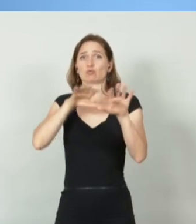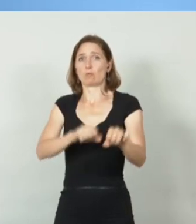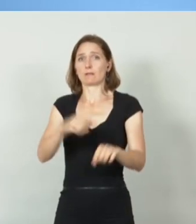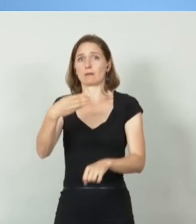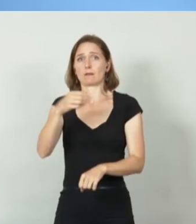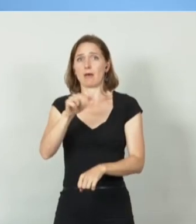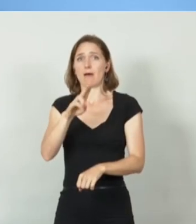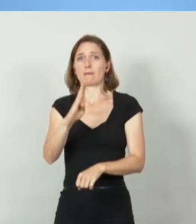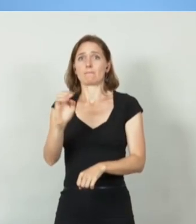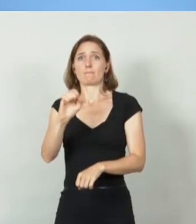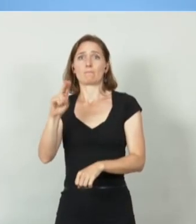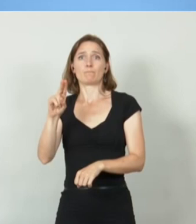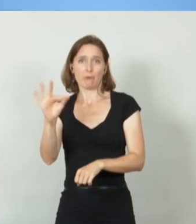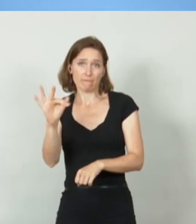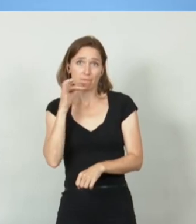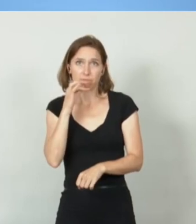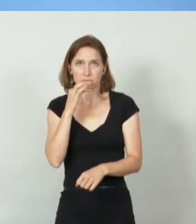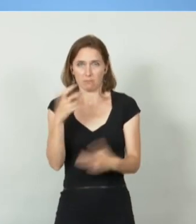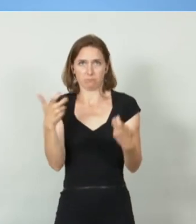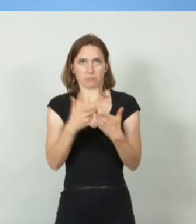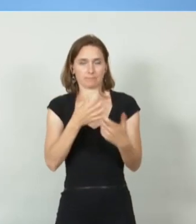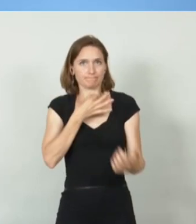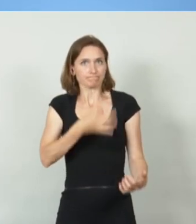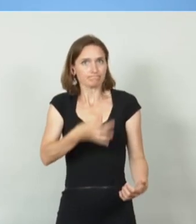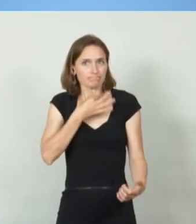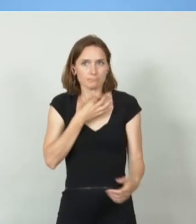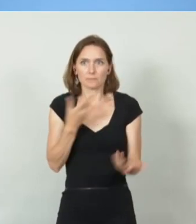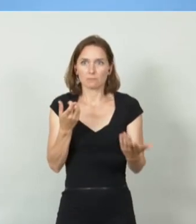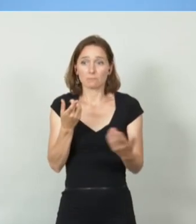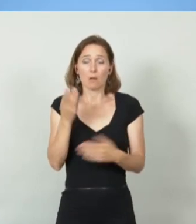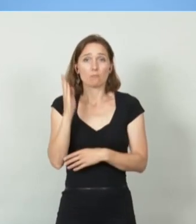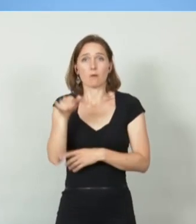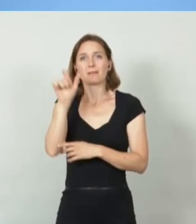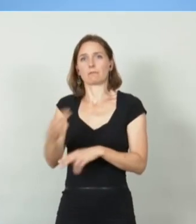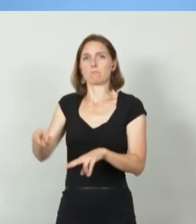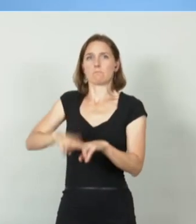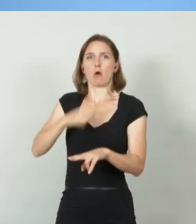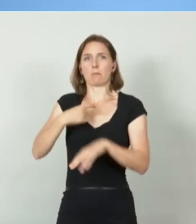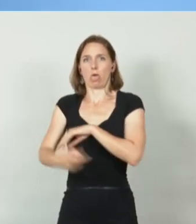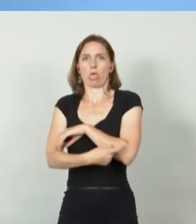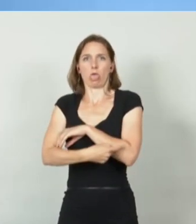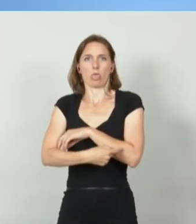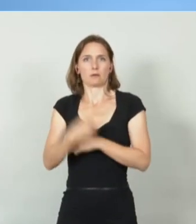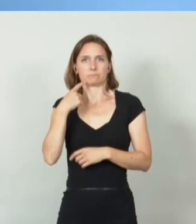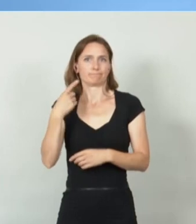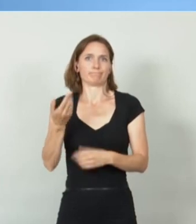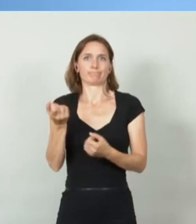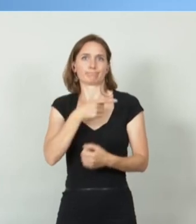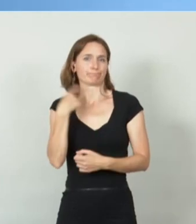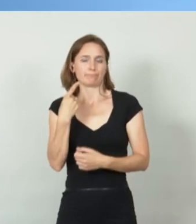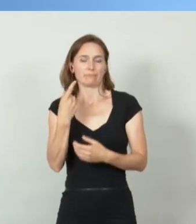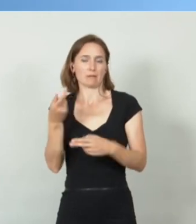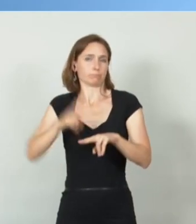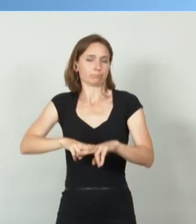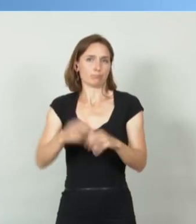qu'un jeune homme meurt d'un arrêt cardiaque lié à une surconsommation de drogue pour qu'elle soit enfin engagée je